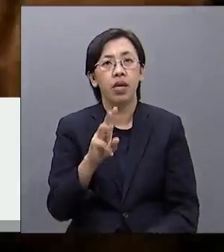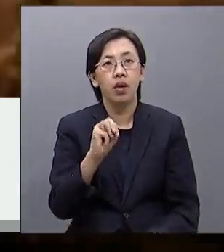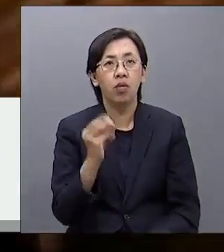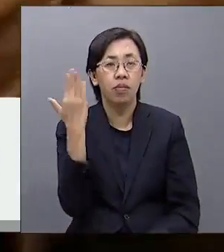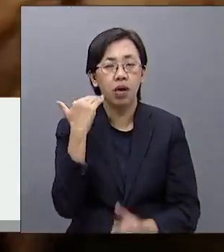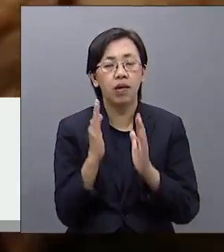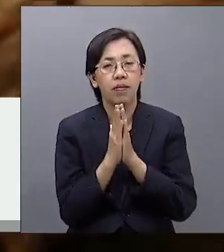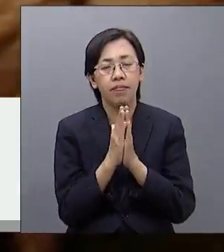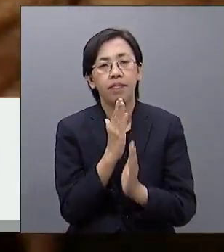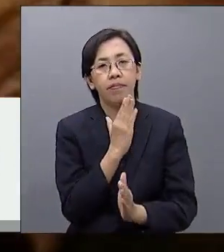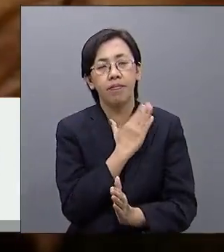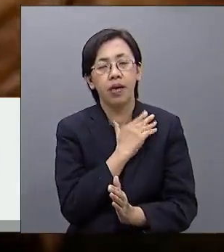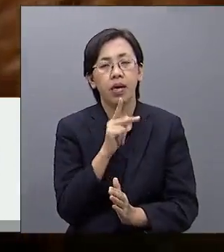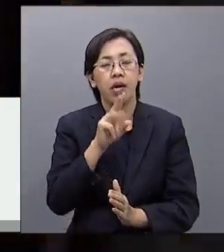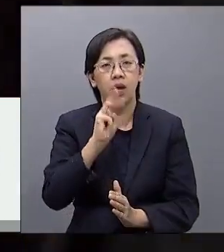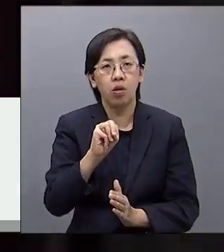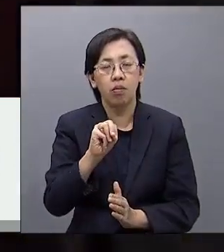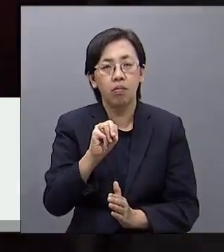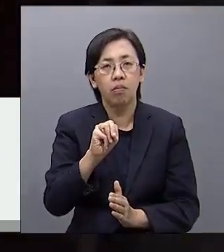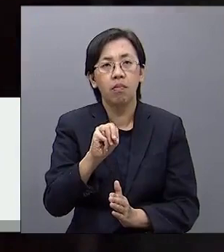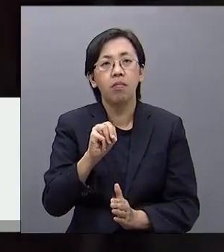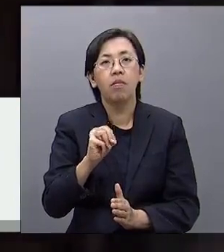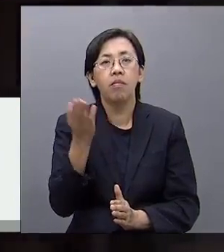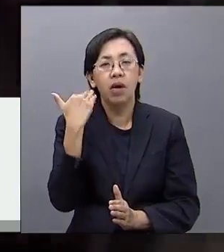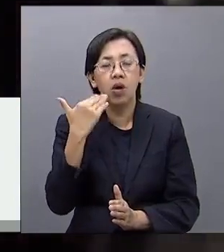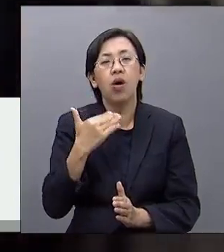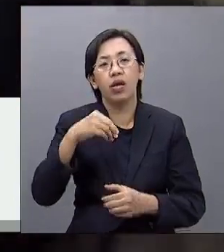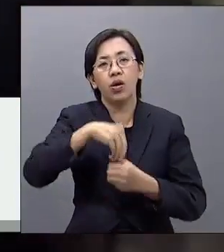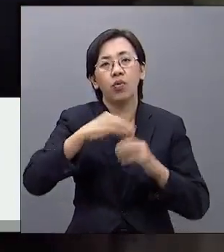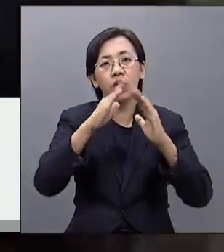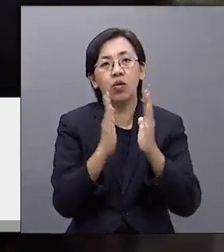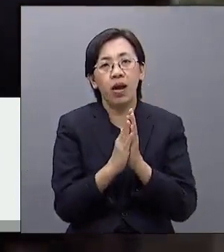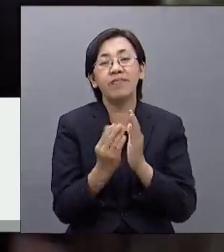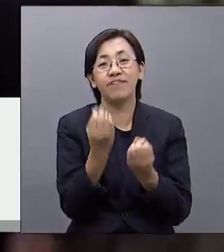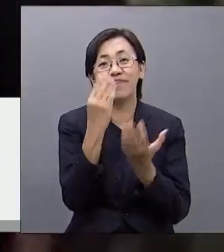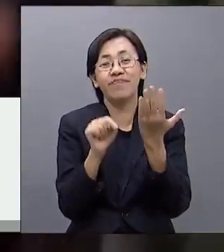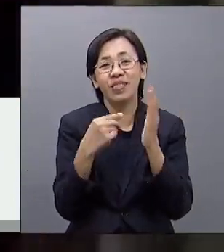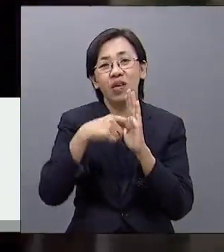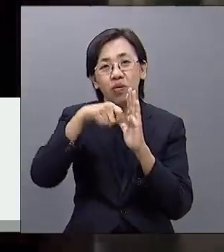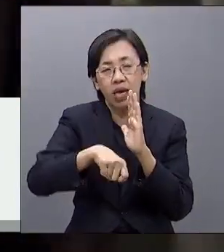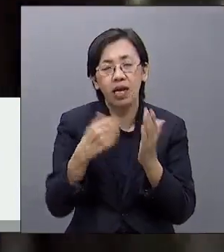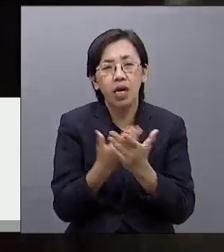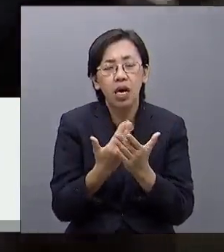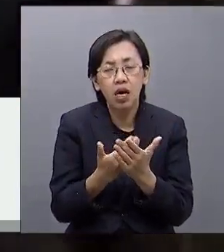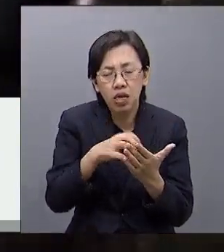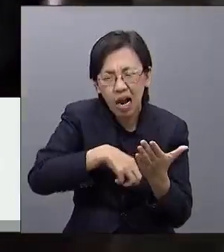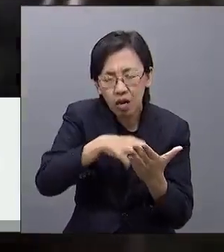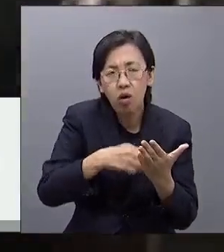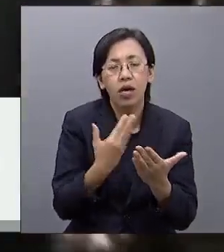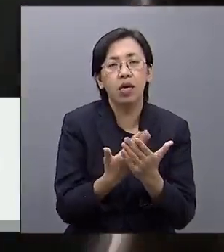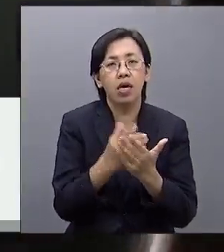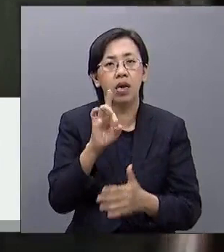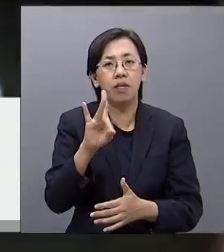รักคมเจ้าอาวาสวัดป่าธรรมคีรีซึ่งพบว่ายักยอกเงินวัดไปกว่า 180ล้านบาท